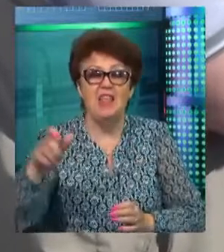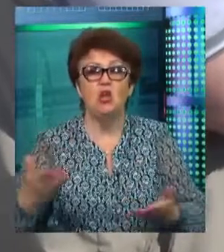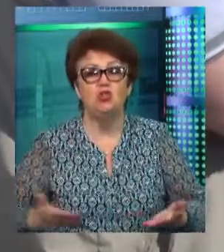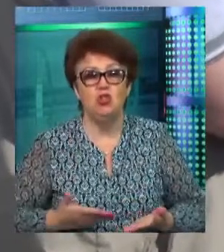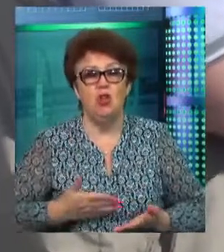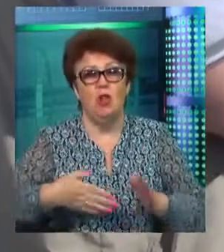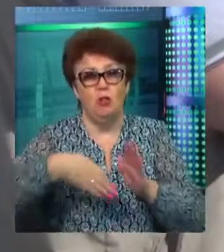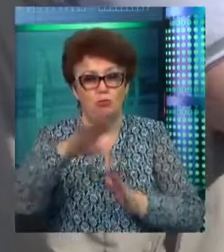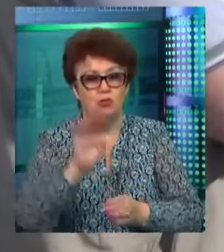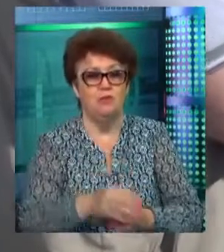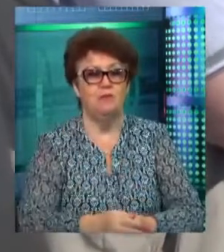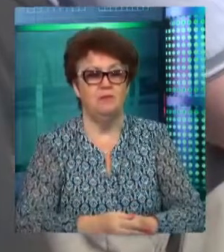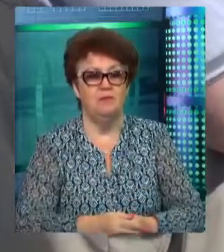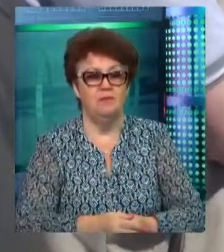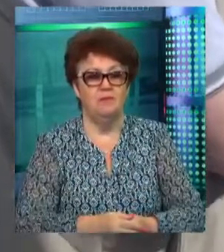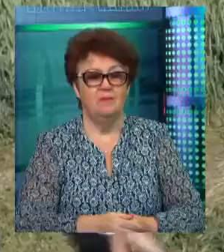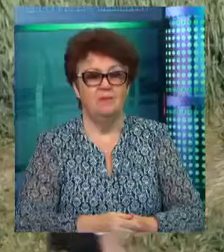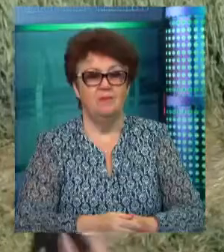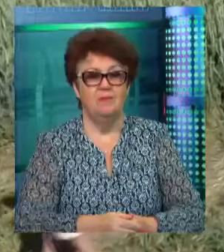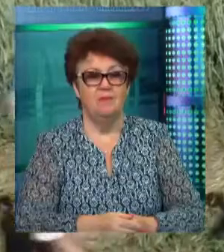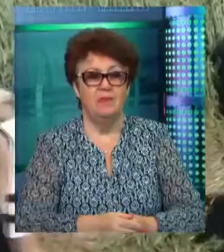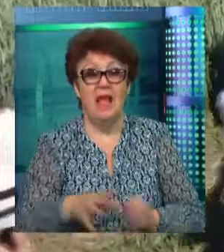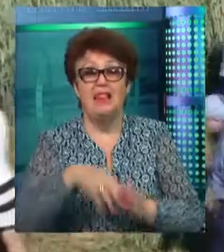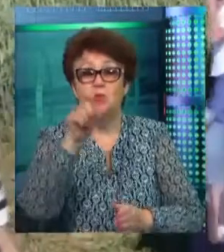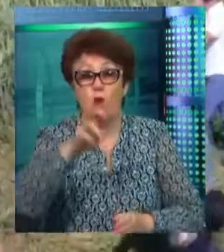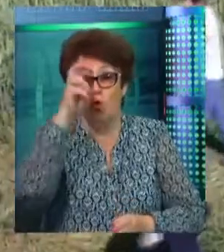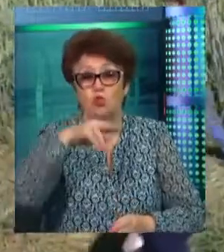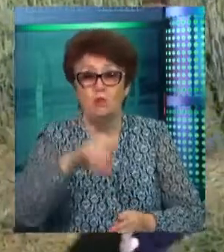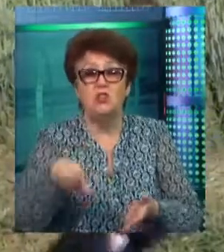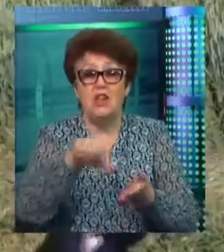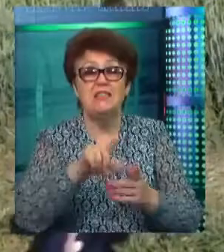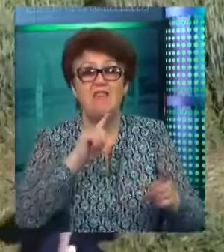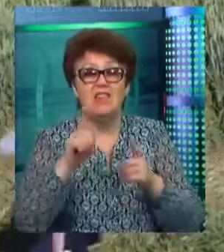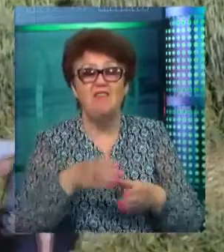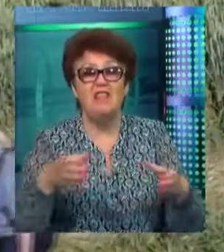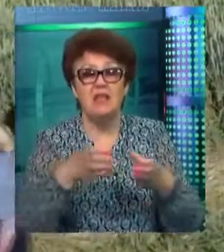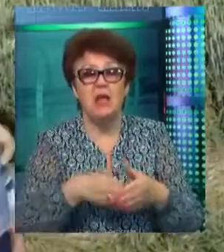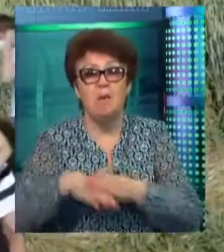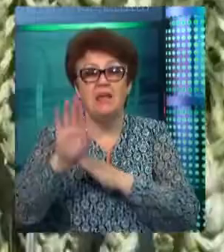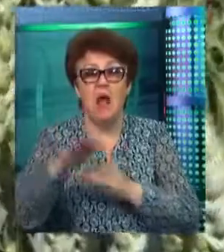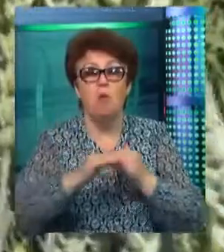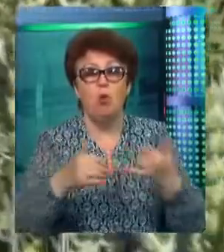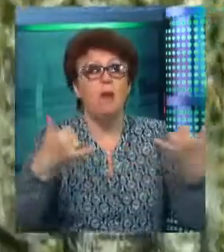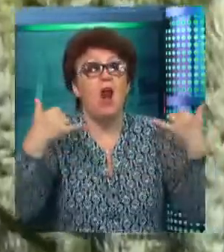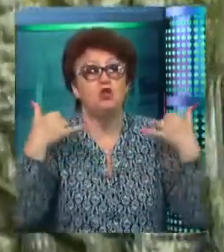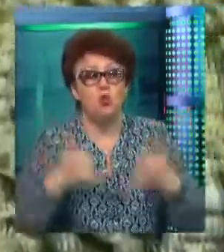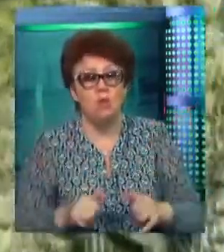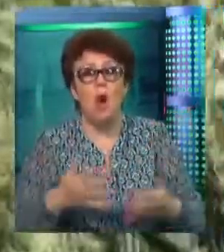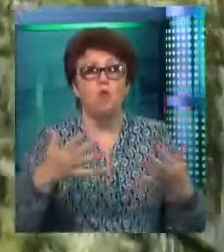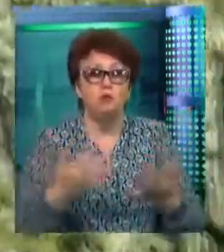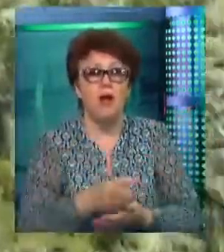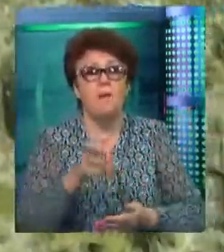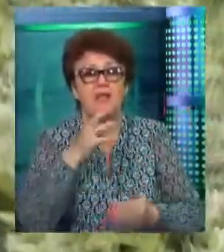папа заинтриговали чтобы вы зацепили депутаты госдумы члены совета федерации покидали поле пораженными об успехах